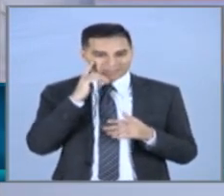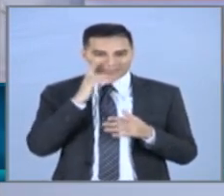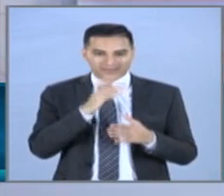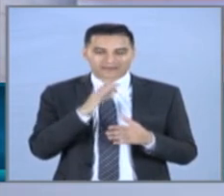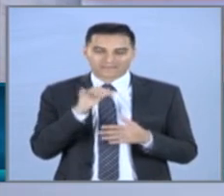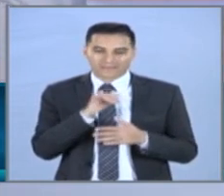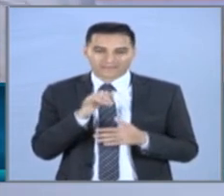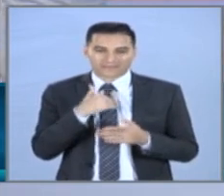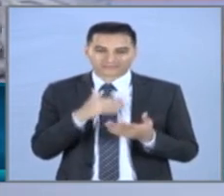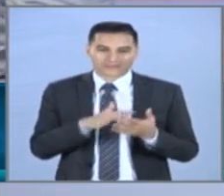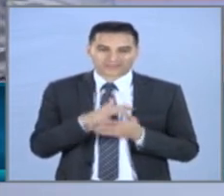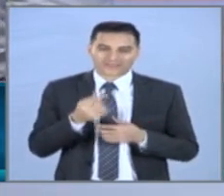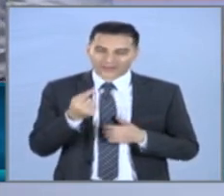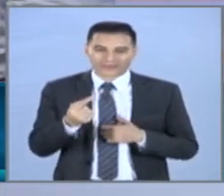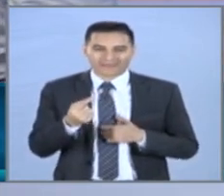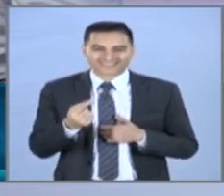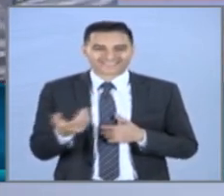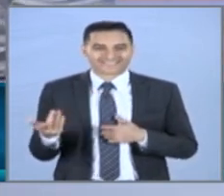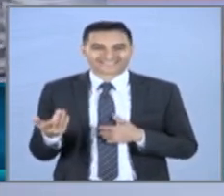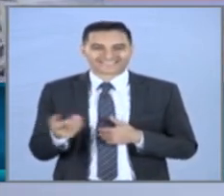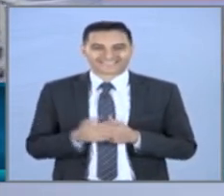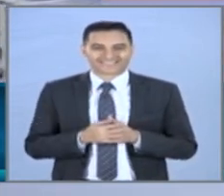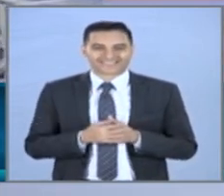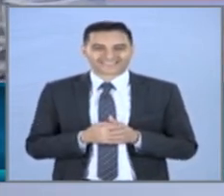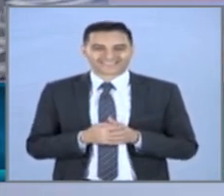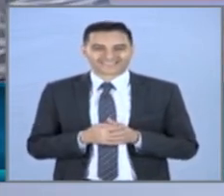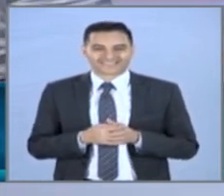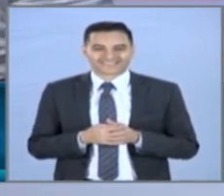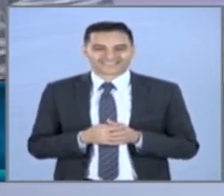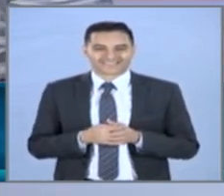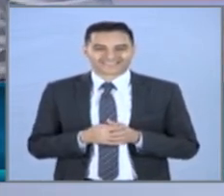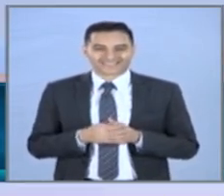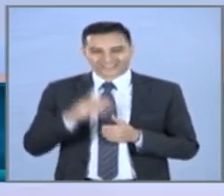الاهتمام، مش عايزين مشاكل ارجوك. حاضر يا فندم، شكرا على تهدئة النفوس